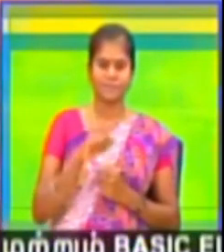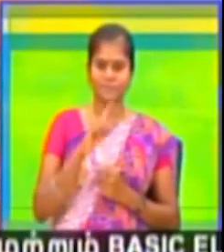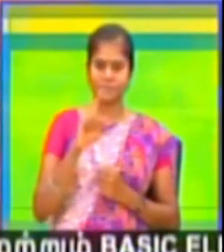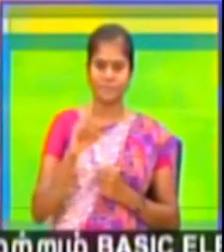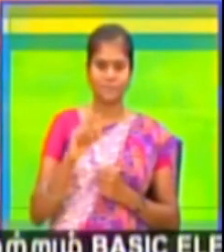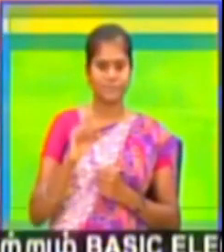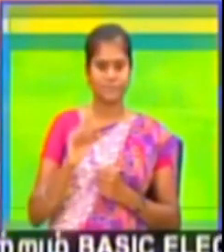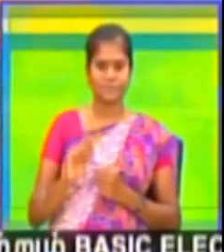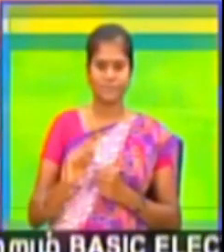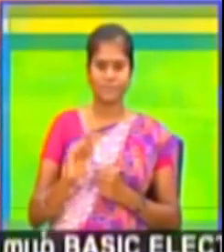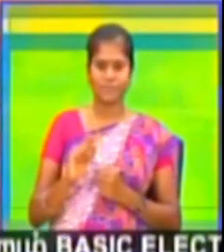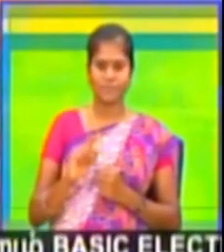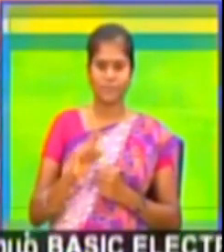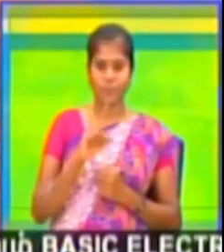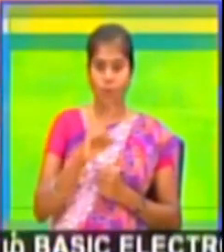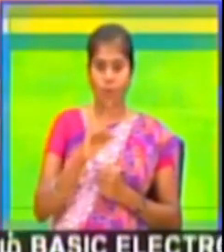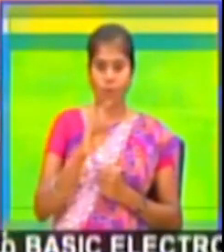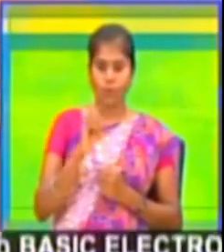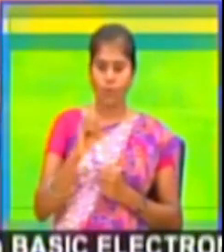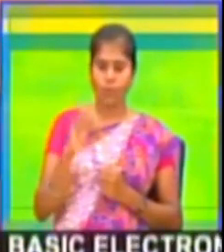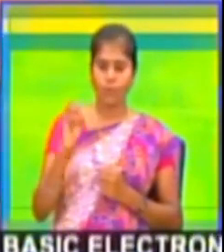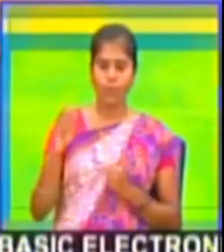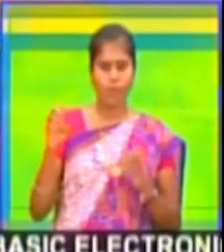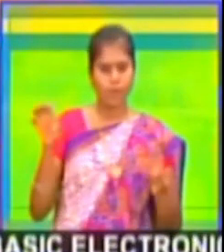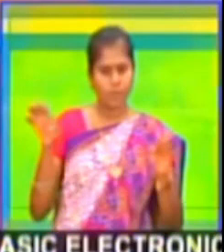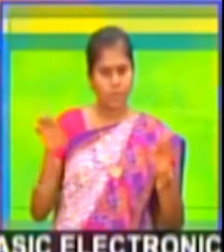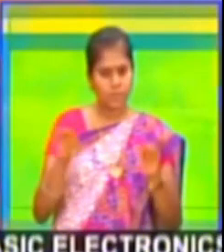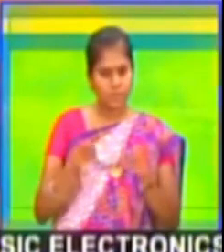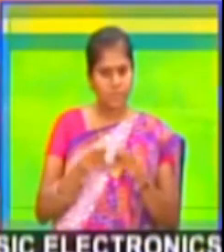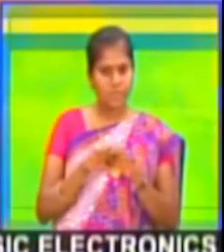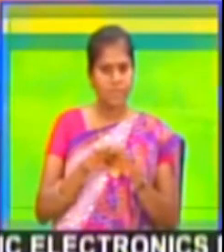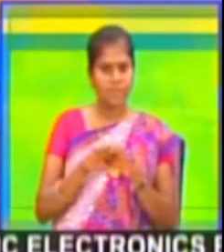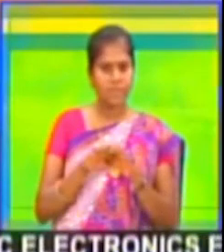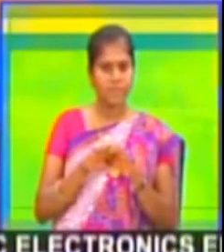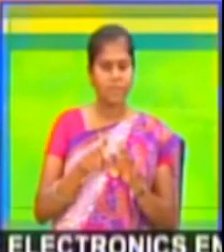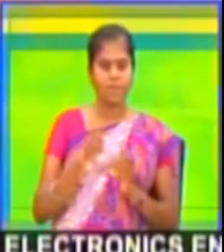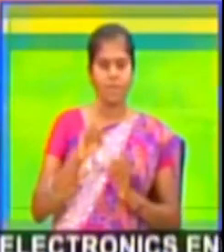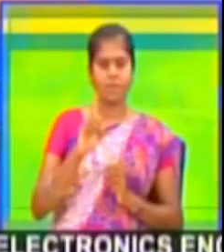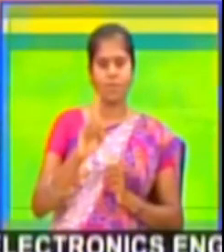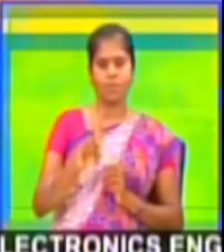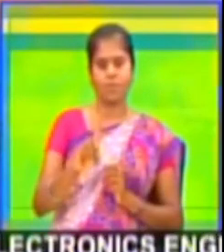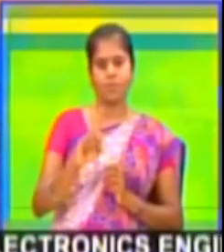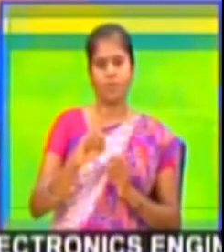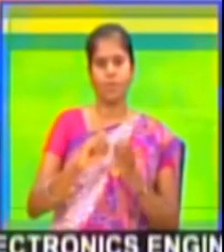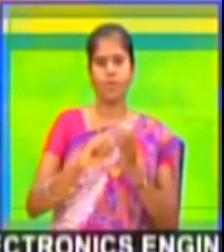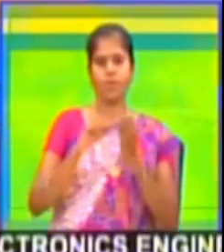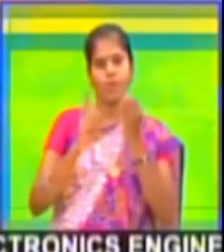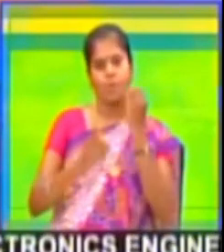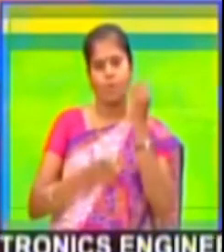100 ஆண்டுகள் சேர்ந்தது தான் ஒரு நூற்றாண்டு. இப்போ நம்ம